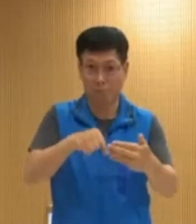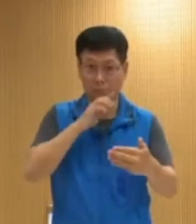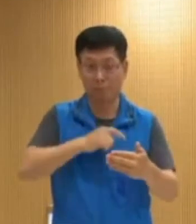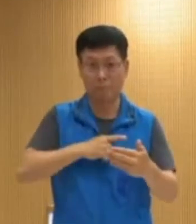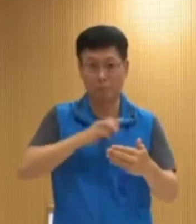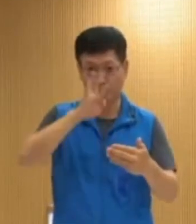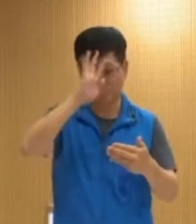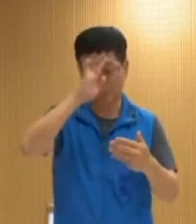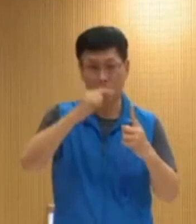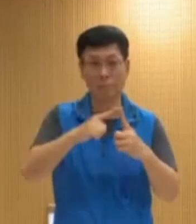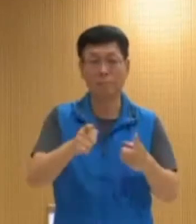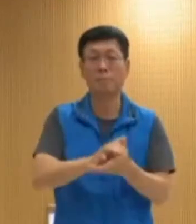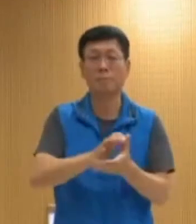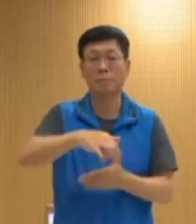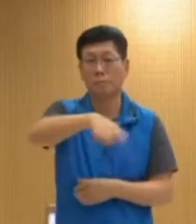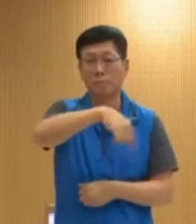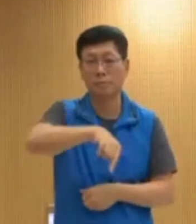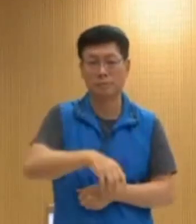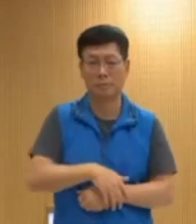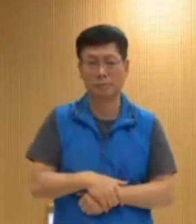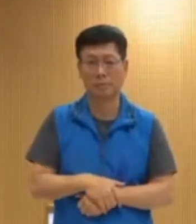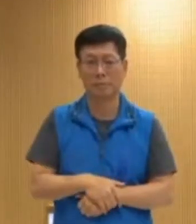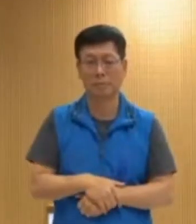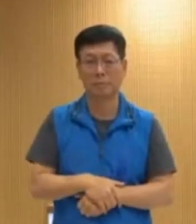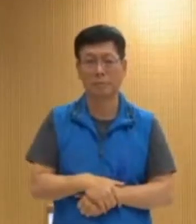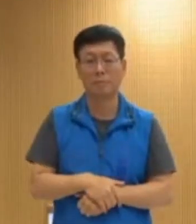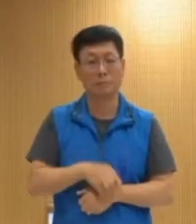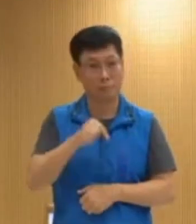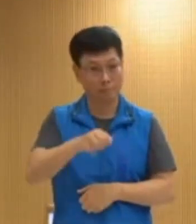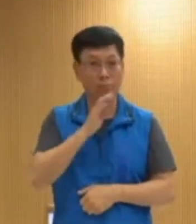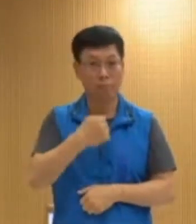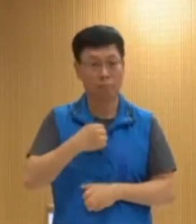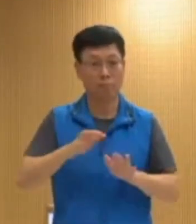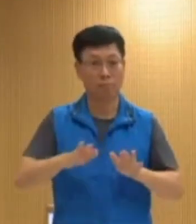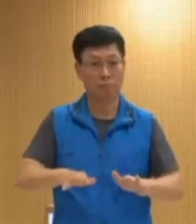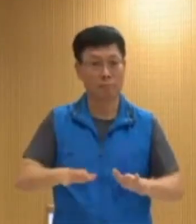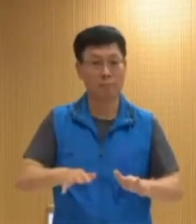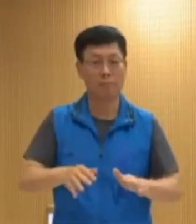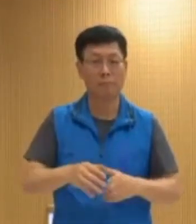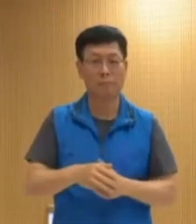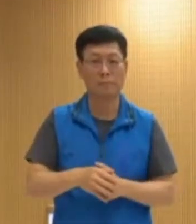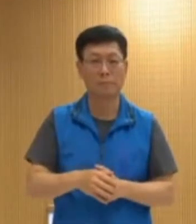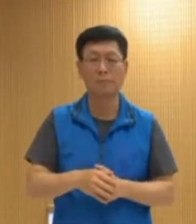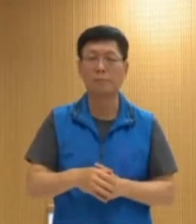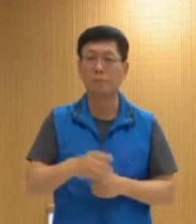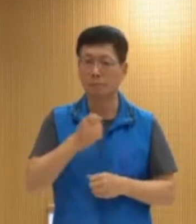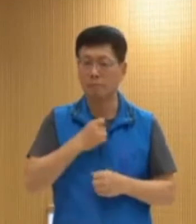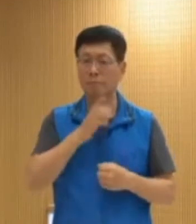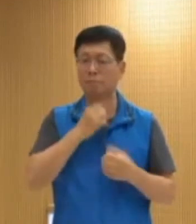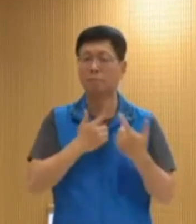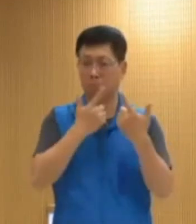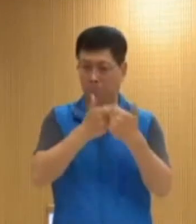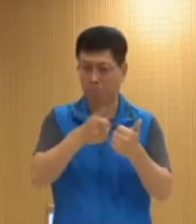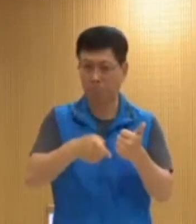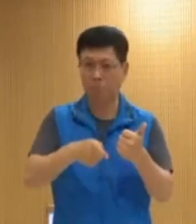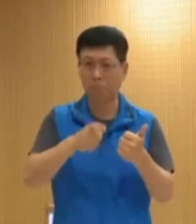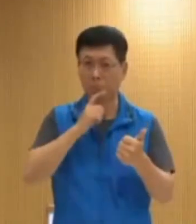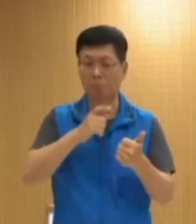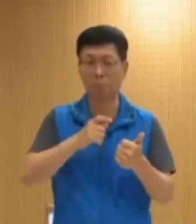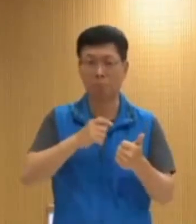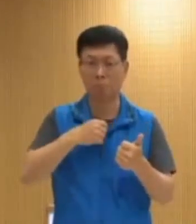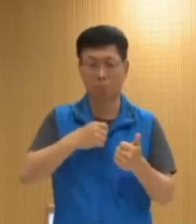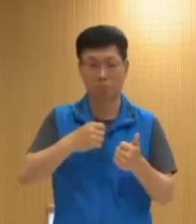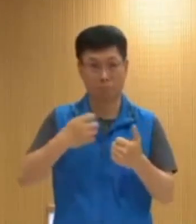的朋友们。所以这个是我们今天除了应应所有的责任意